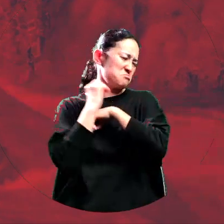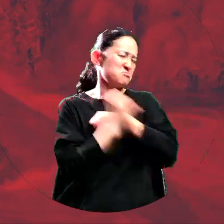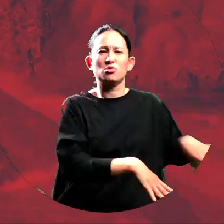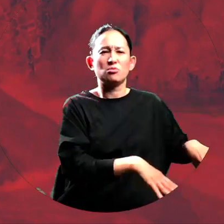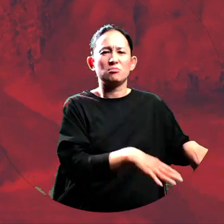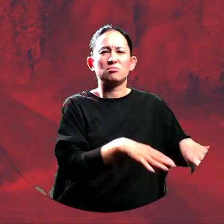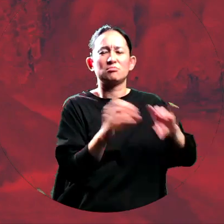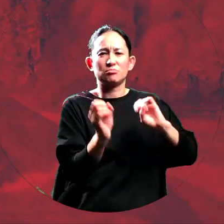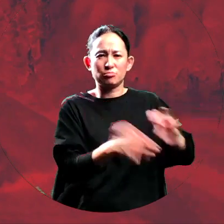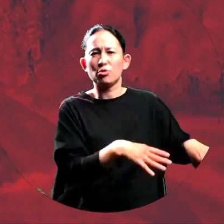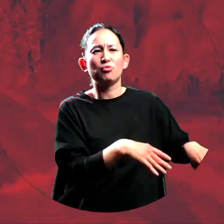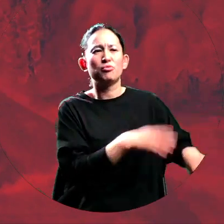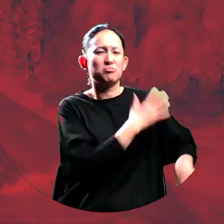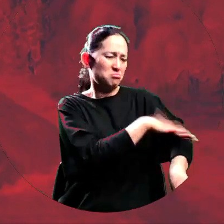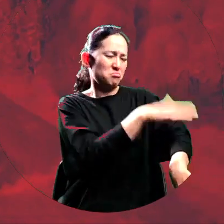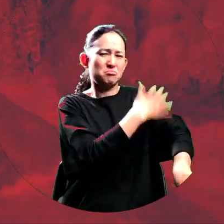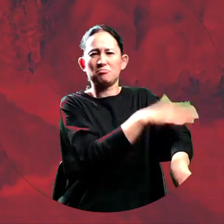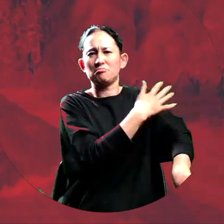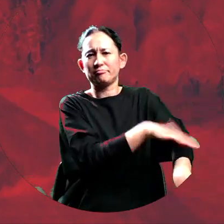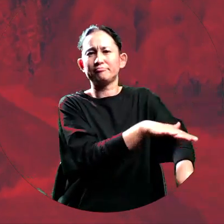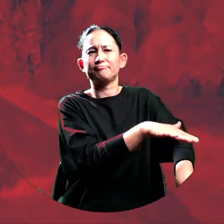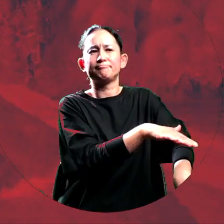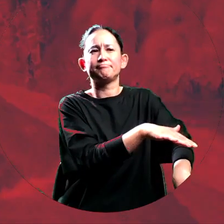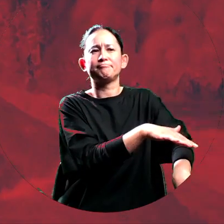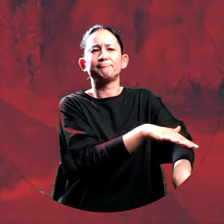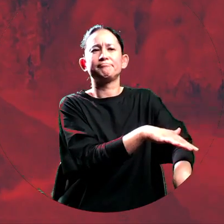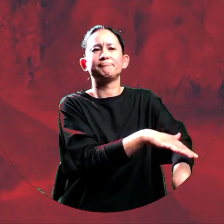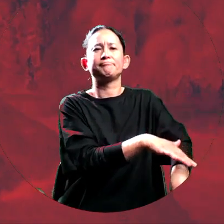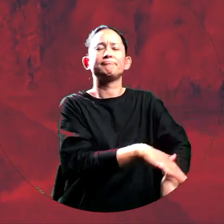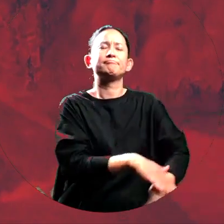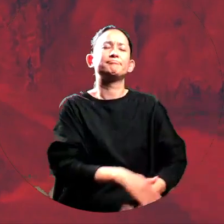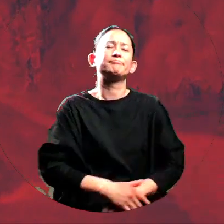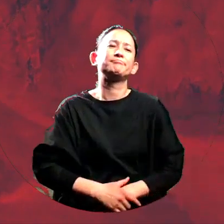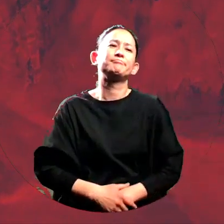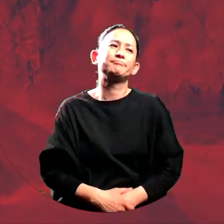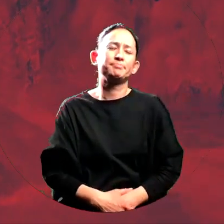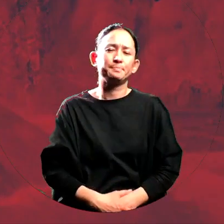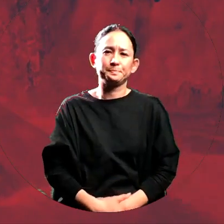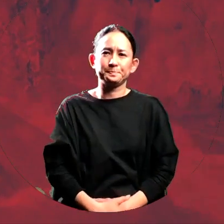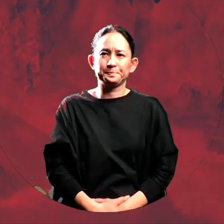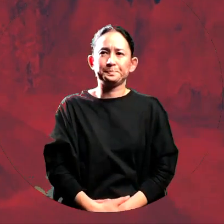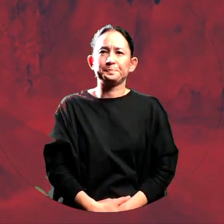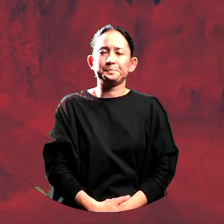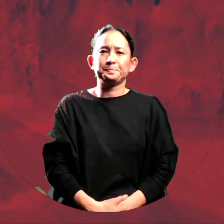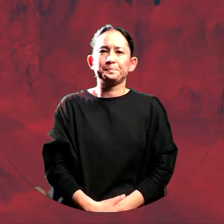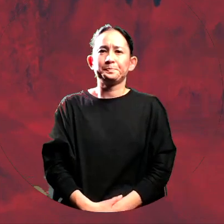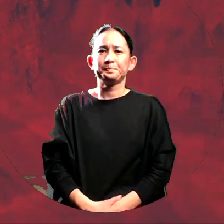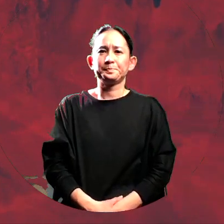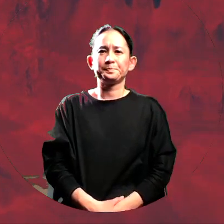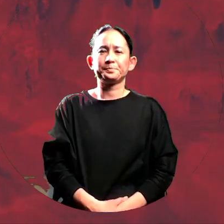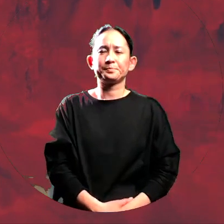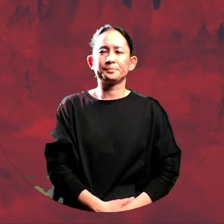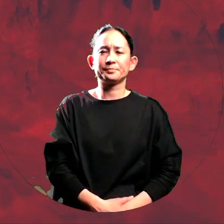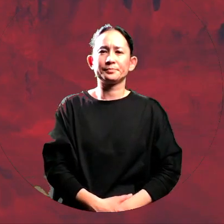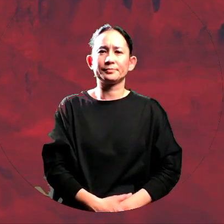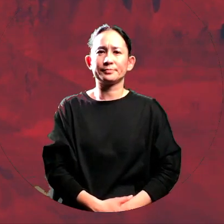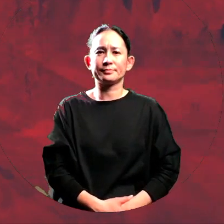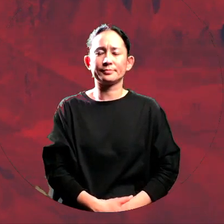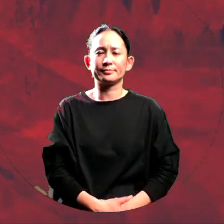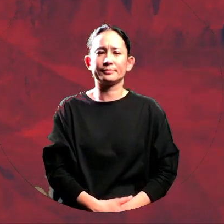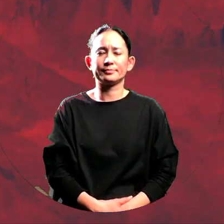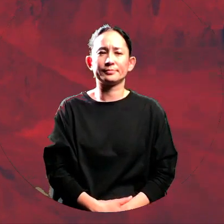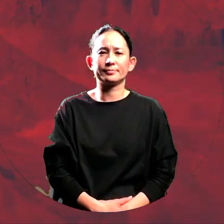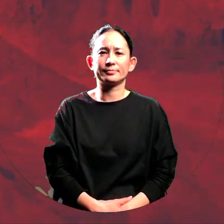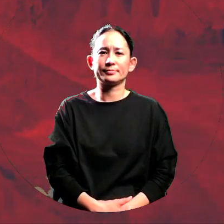ように去りゆき、イナゴのように振り払われます。 For I am poor and needy, my heart is wounded within me.